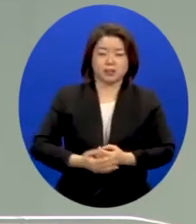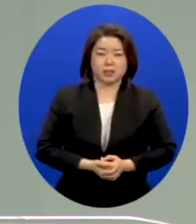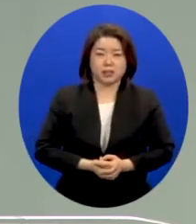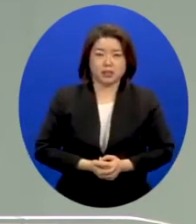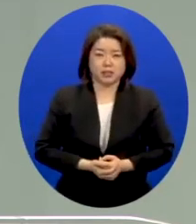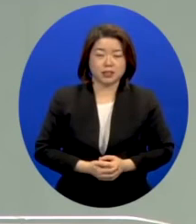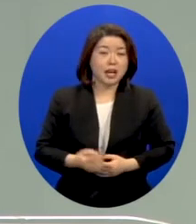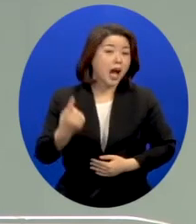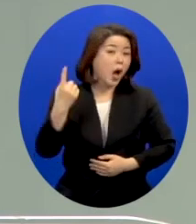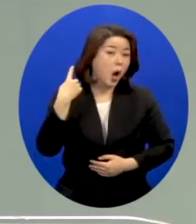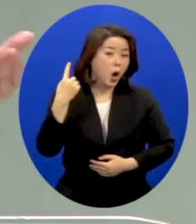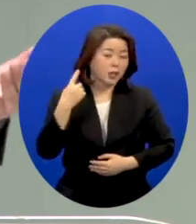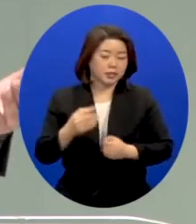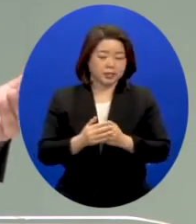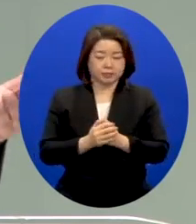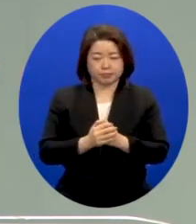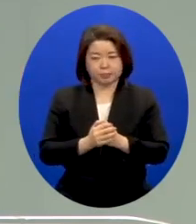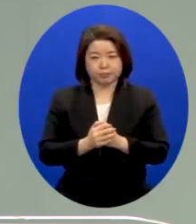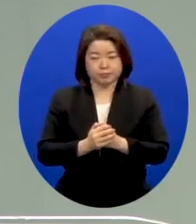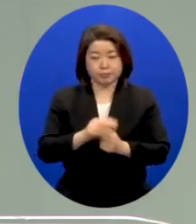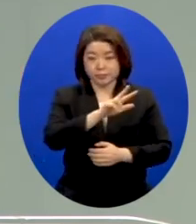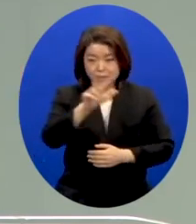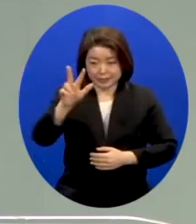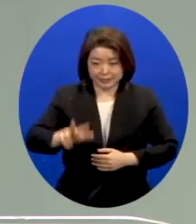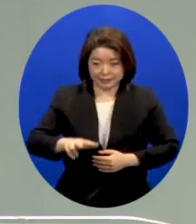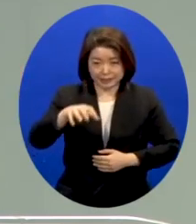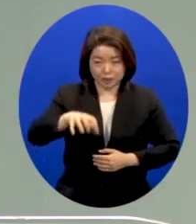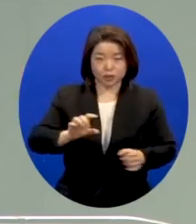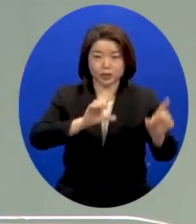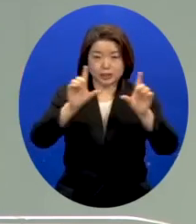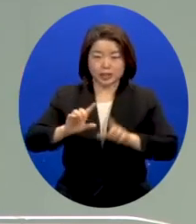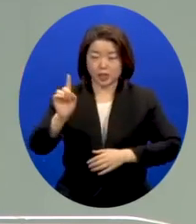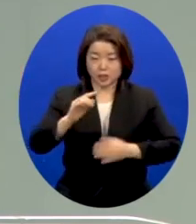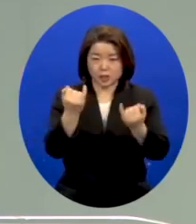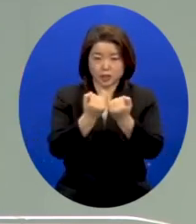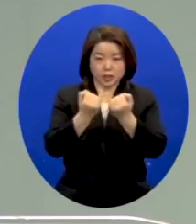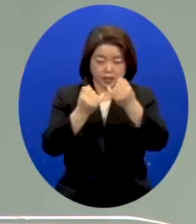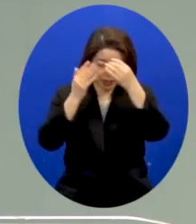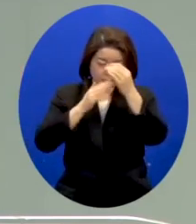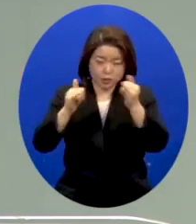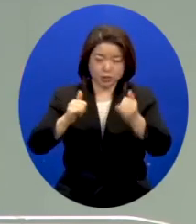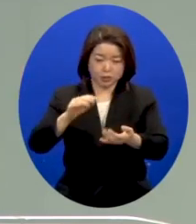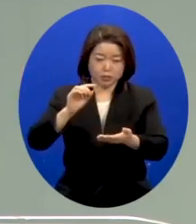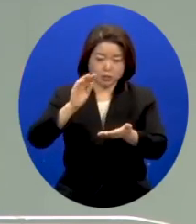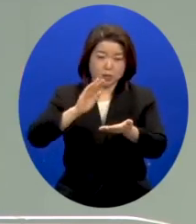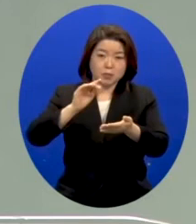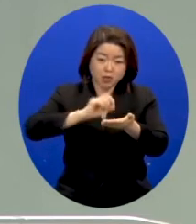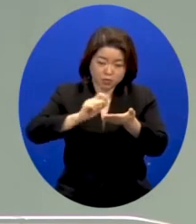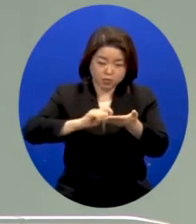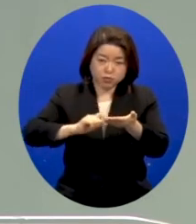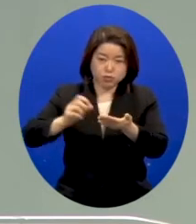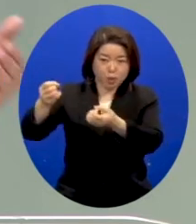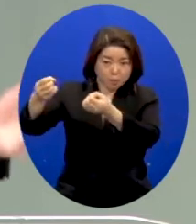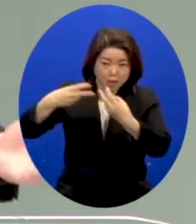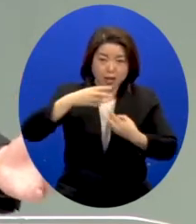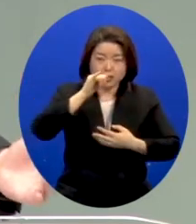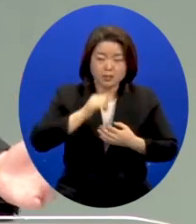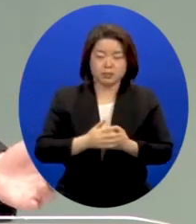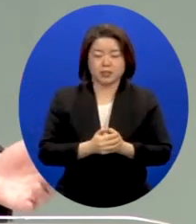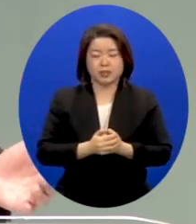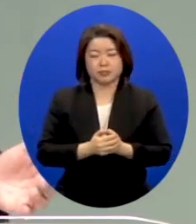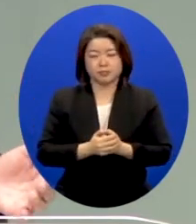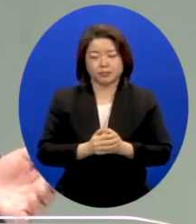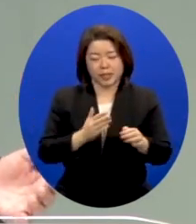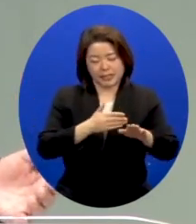어제 저에게 진주에 사는 언어 여성도 1분 2p 손 편지를 보내 오셨어요 그분은 늦게 예수를